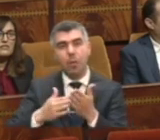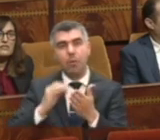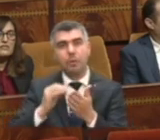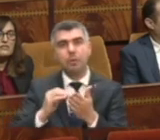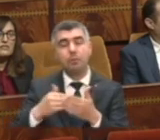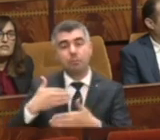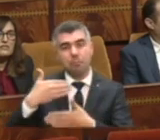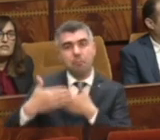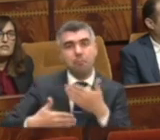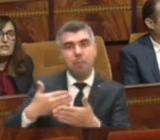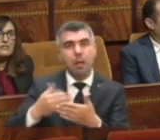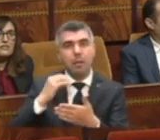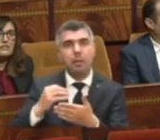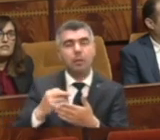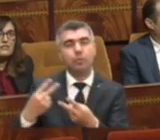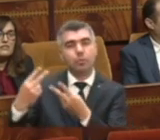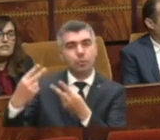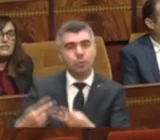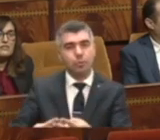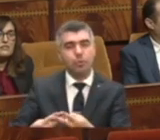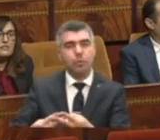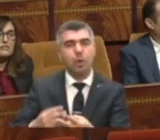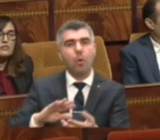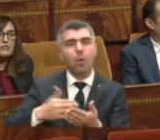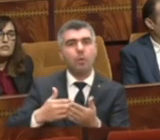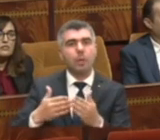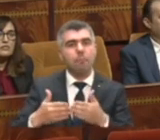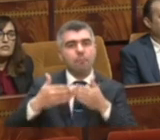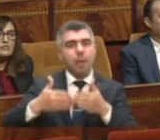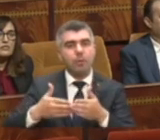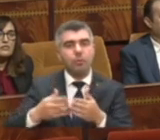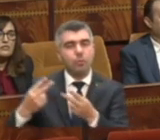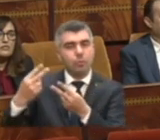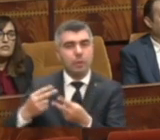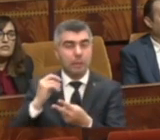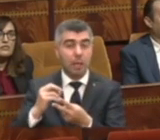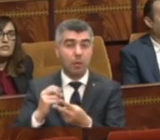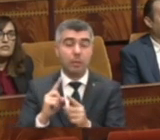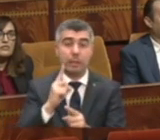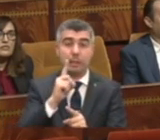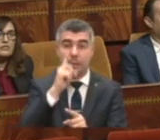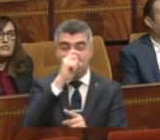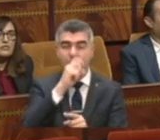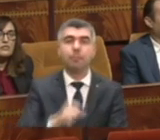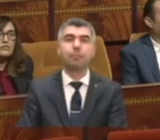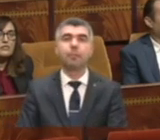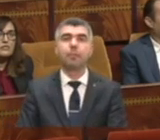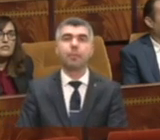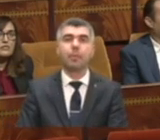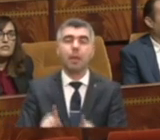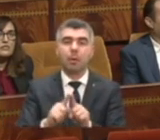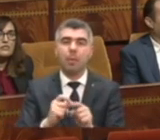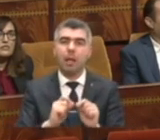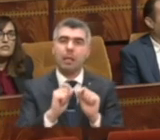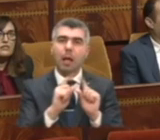تخرج، هانتوما غادي يمكن تستقبلوها من الطريفه بطريفه لا تخلو من طريفه الا ما كانش يعني فيها تطرف. السيد الحاج الحموش عطى نموذج